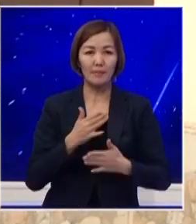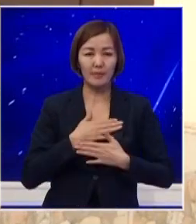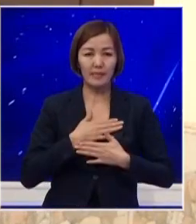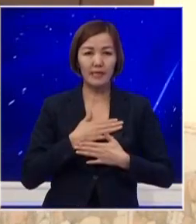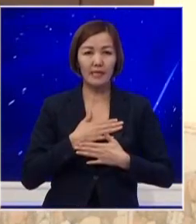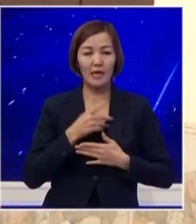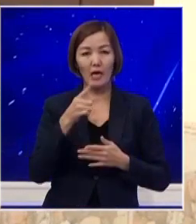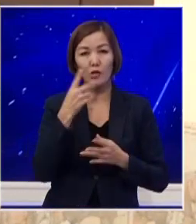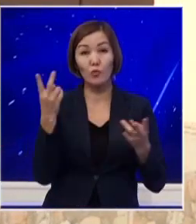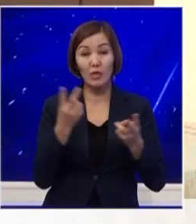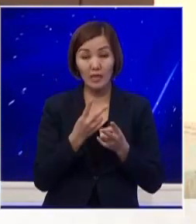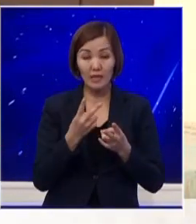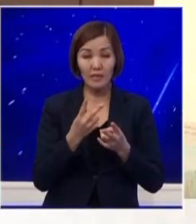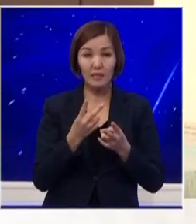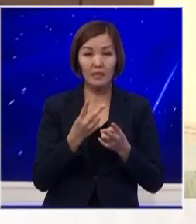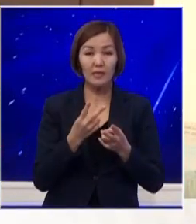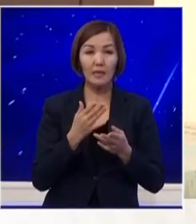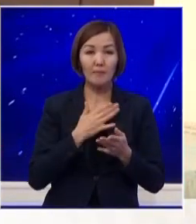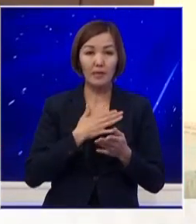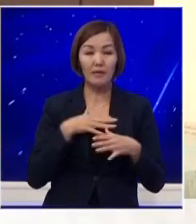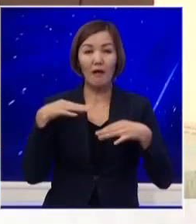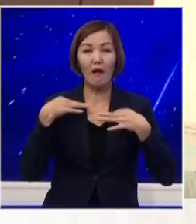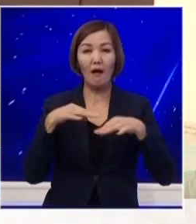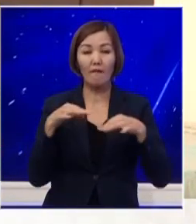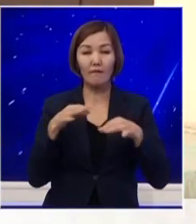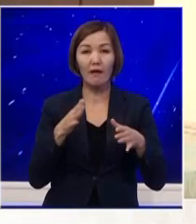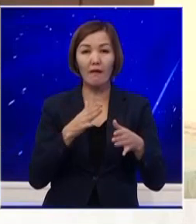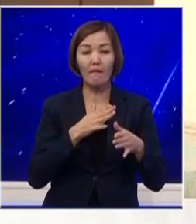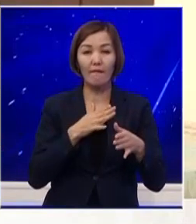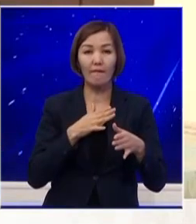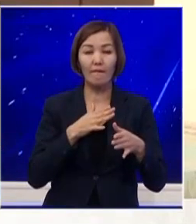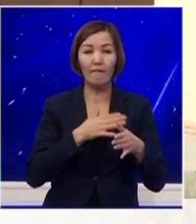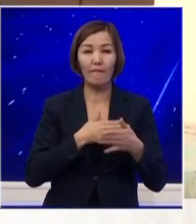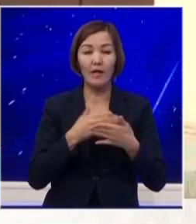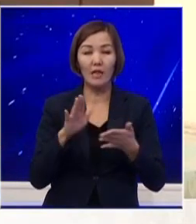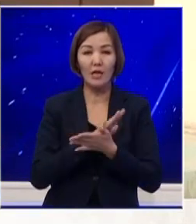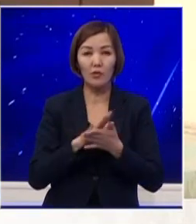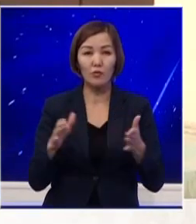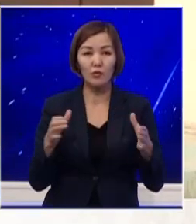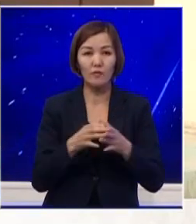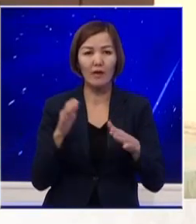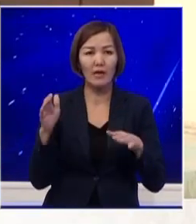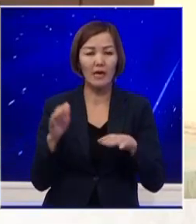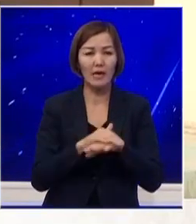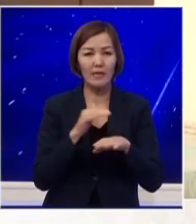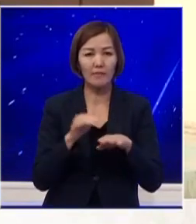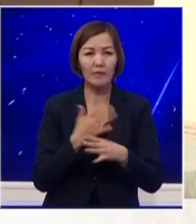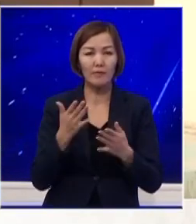егер айта өтетін болсам, мен автоволонтерство бұл бізде қайырымдылық іс.